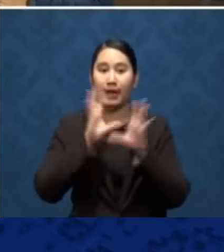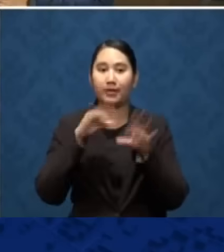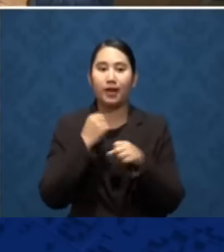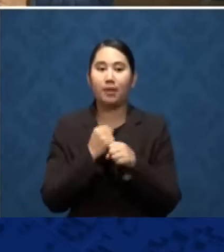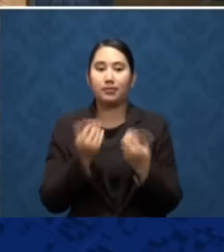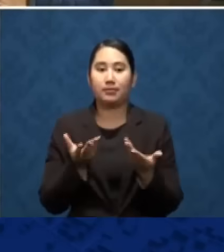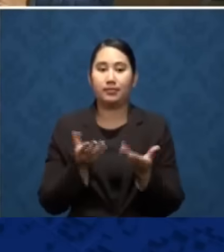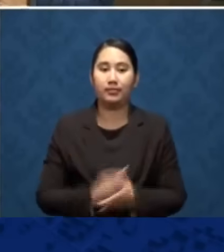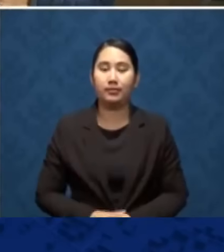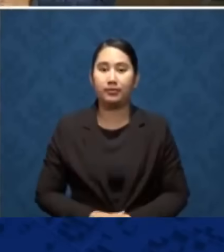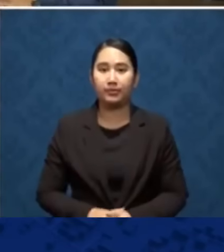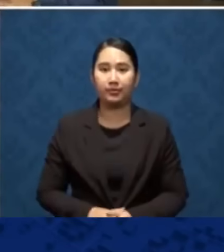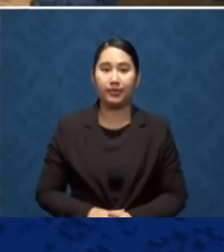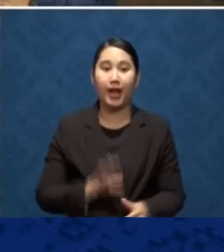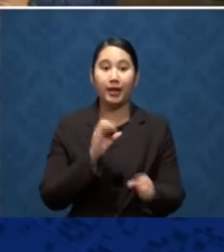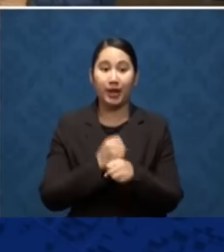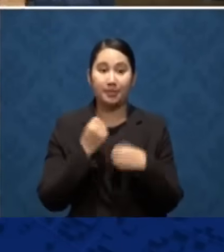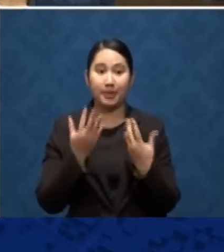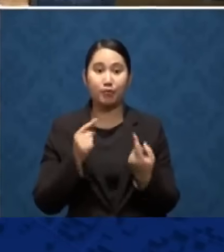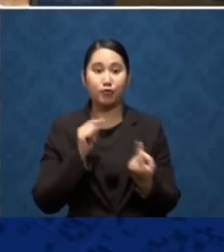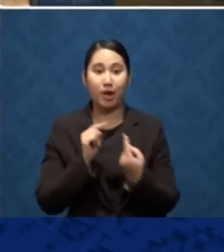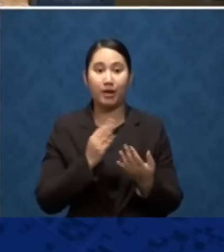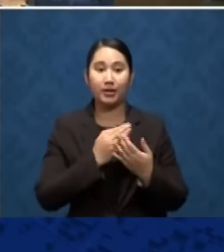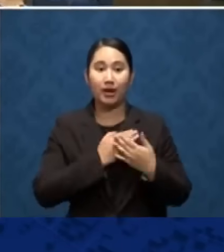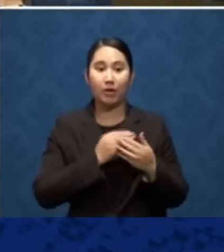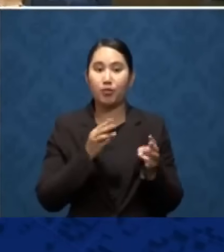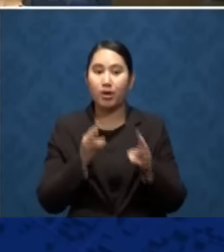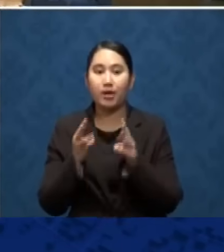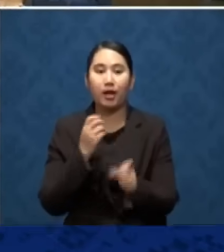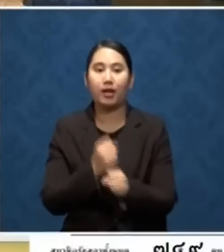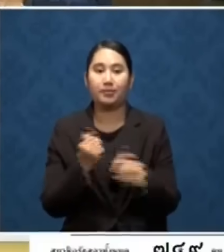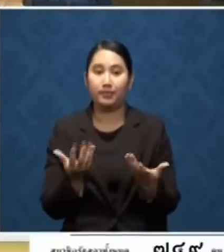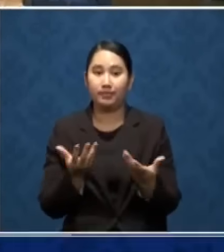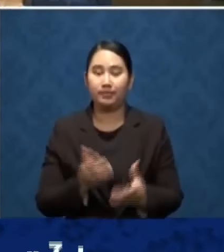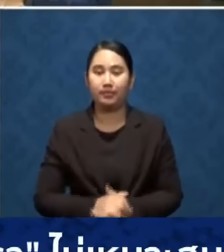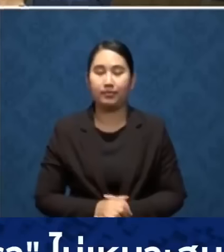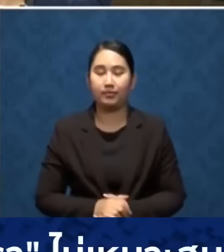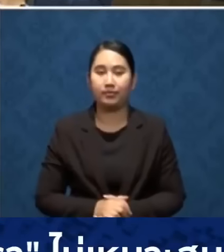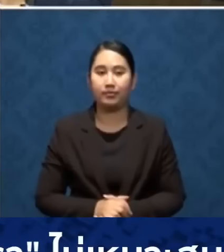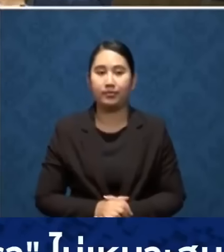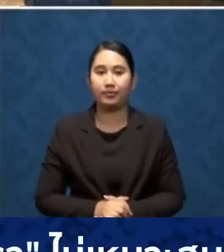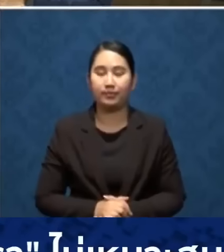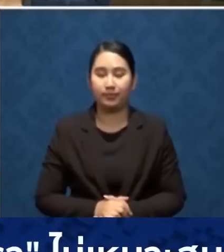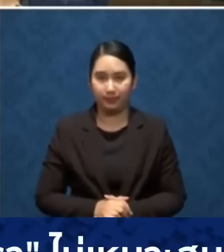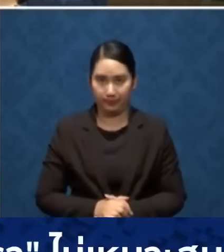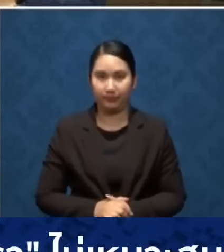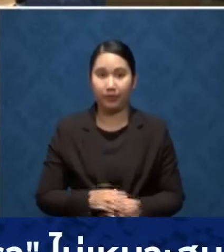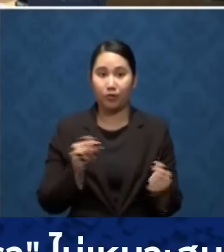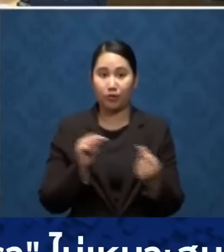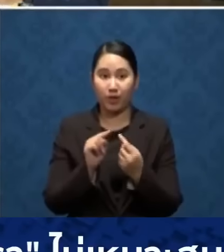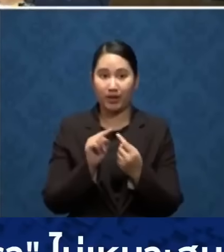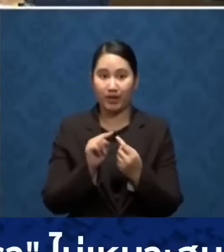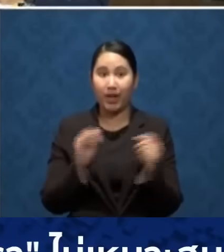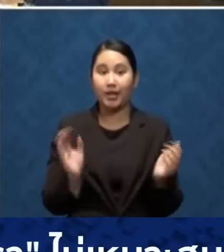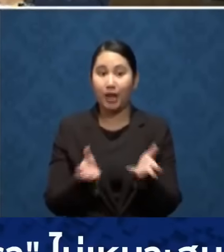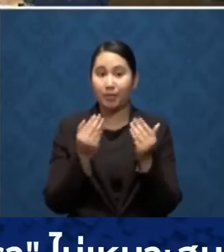างไรว่าท่านจะแสดงความจงรักภักดีต่อสถาบันพระมหากษัตริย์ไม่ว่าจะเป็นการยกเลิกการสนับสนุน